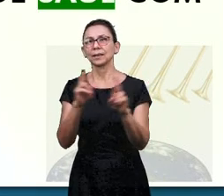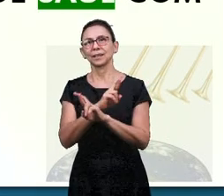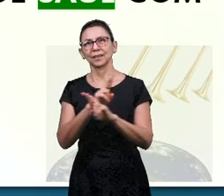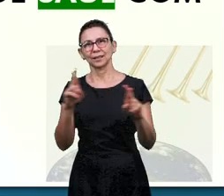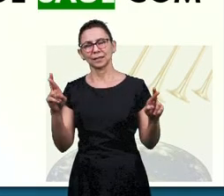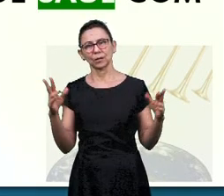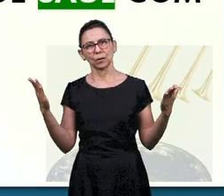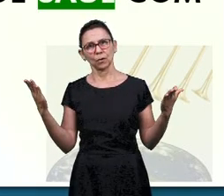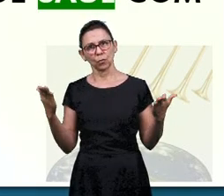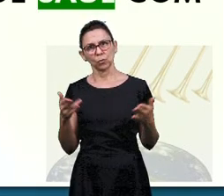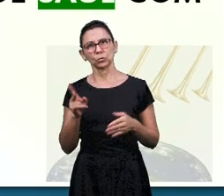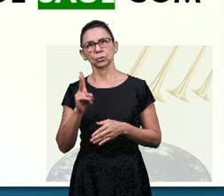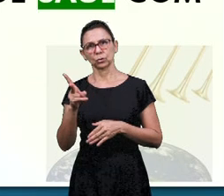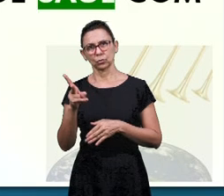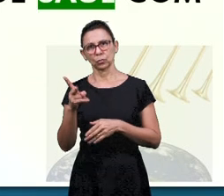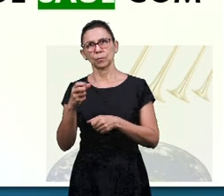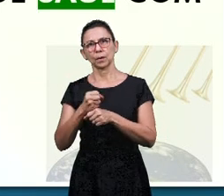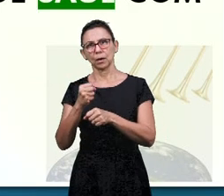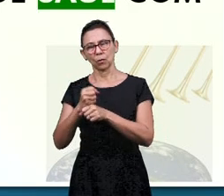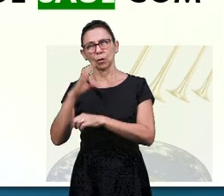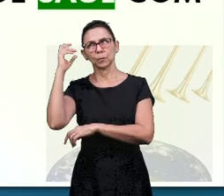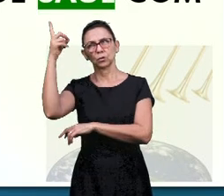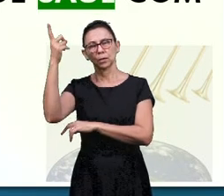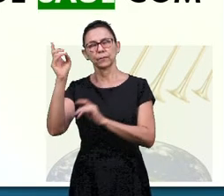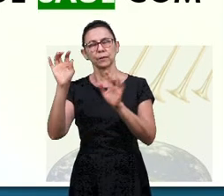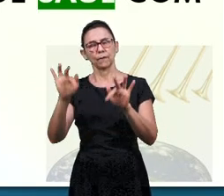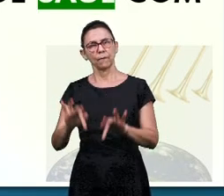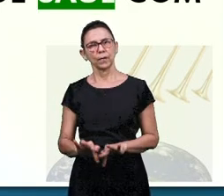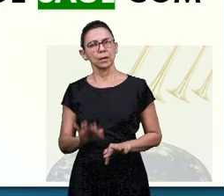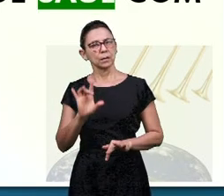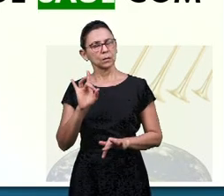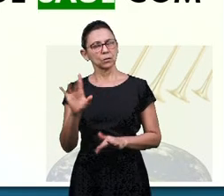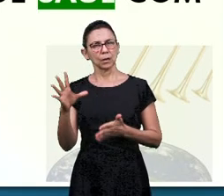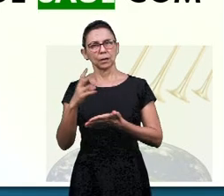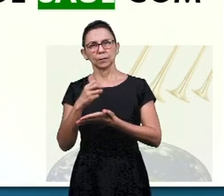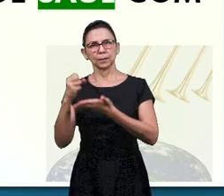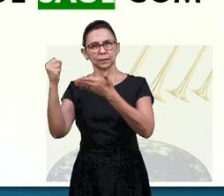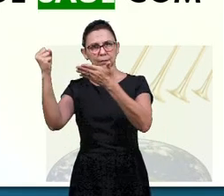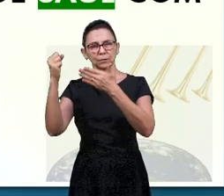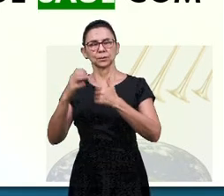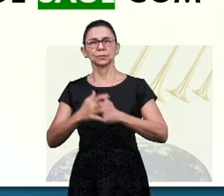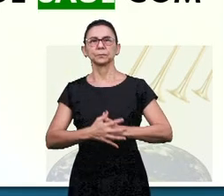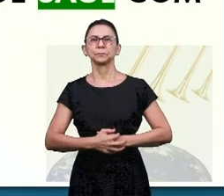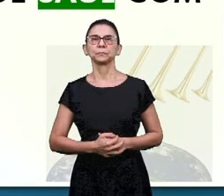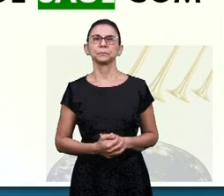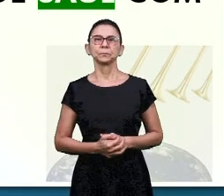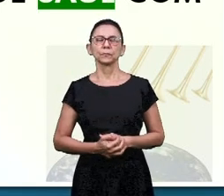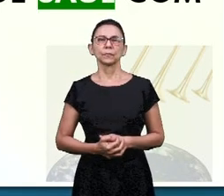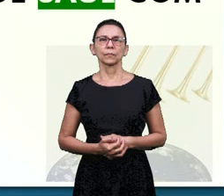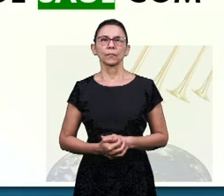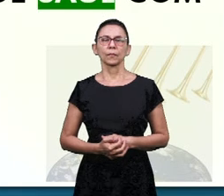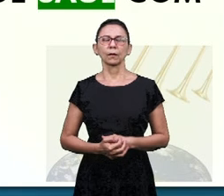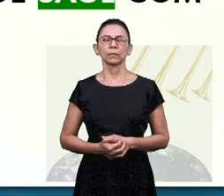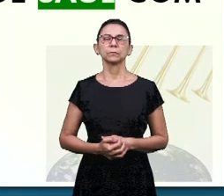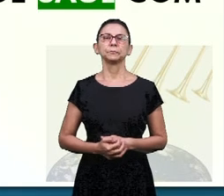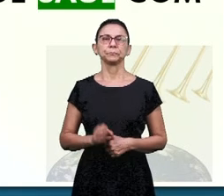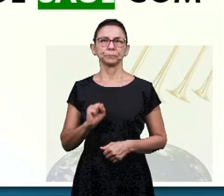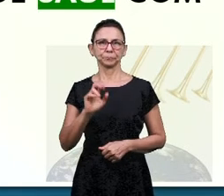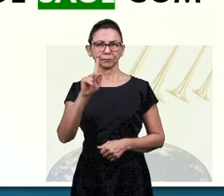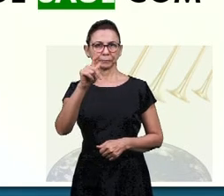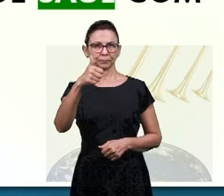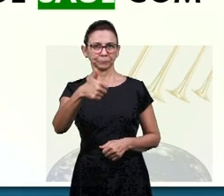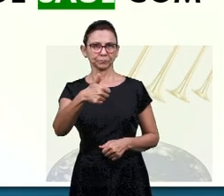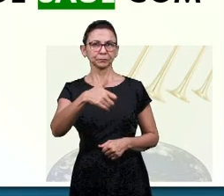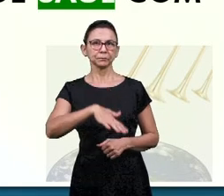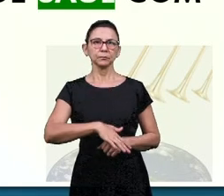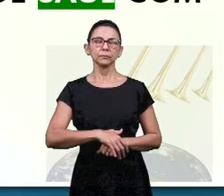parlons de l'œuvre de David. Mais l'œuvre de David, nous vivons jusqu'aujourd'hui, elle n'a pas fin. Nous allons voir fin quand nous